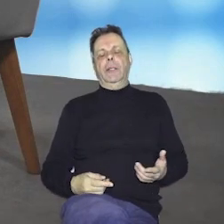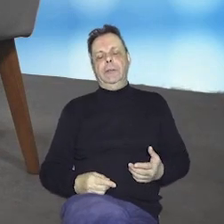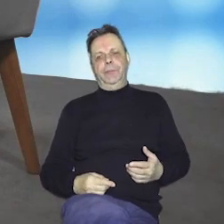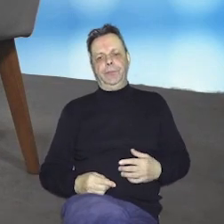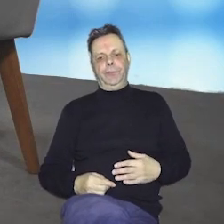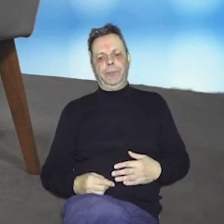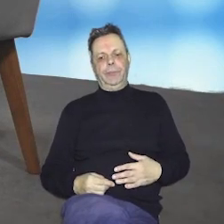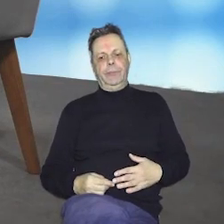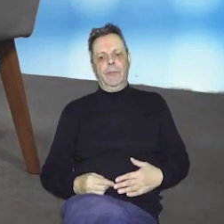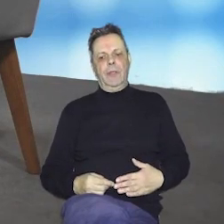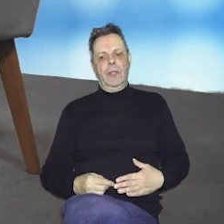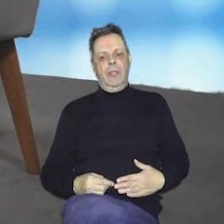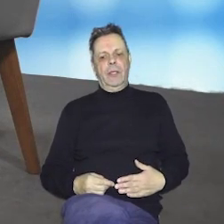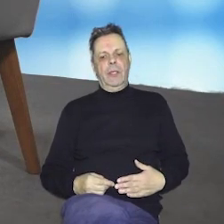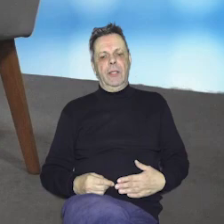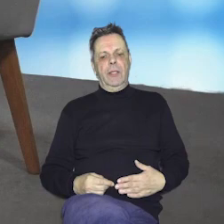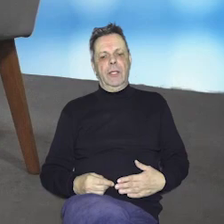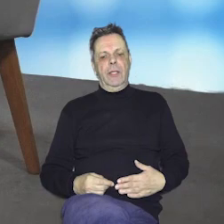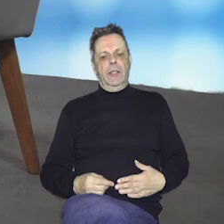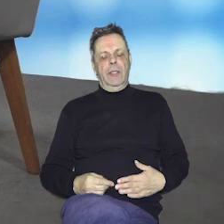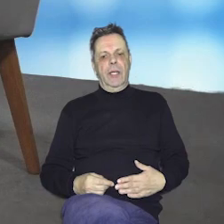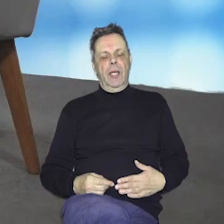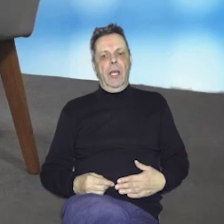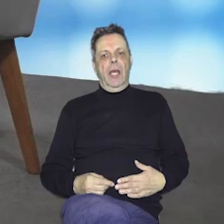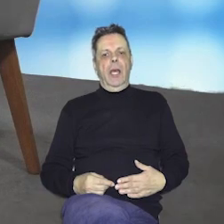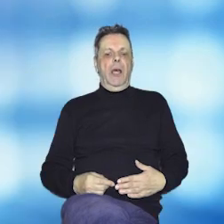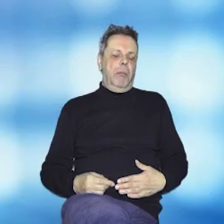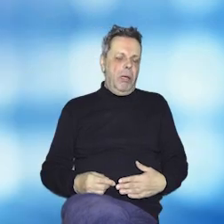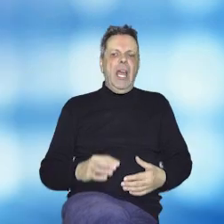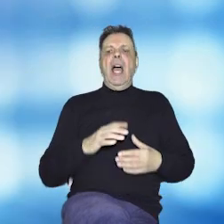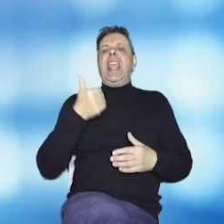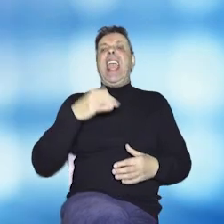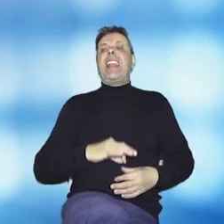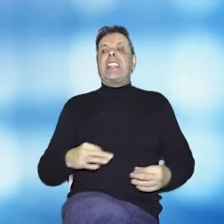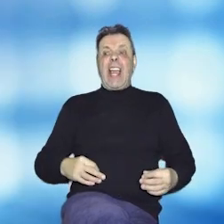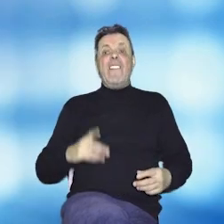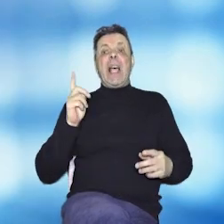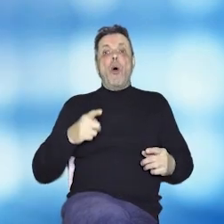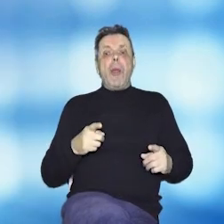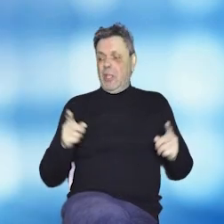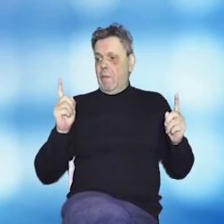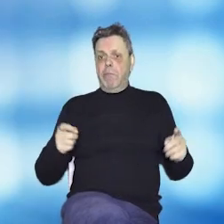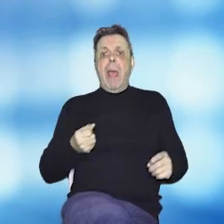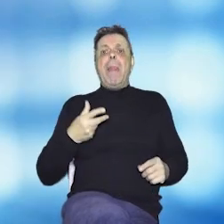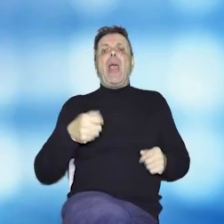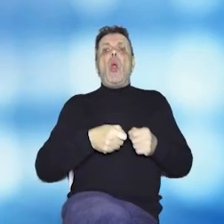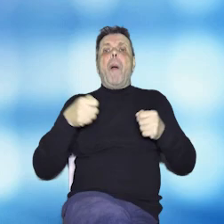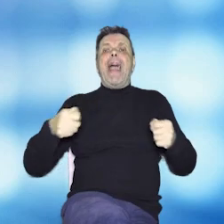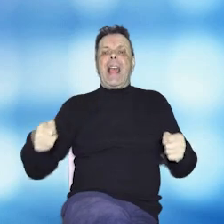neku trakavicu. Jel? Ako ne i dvije. Ako ne i dvije. Doduše, dovoljna je jedna, može biti po par metara dugačka.